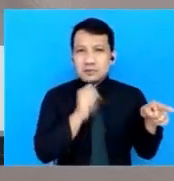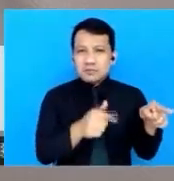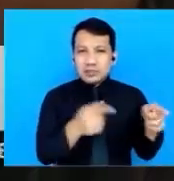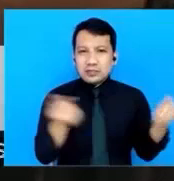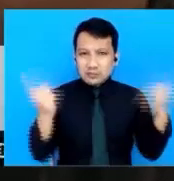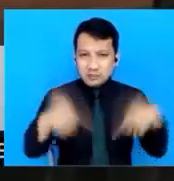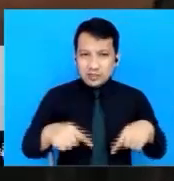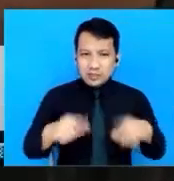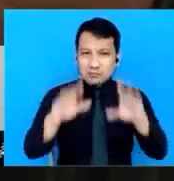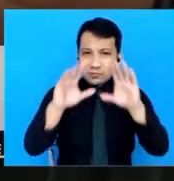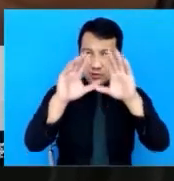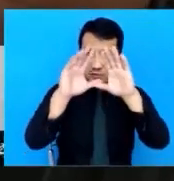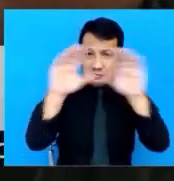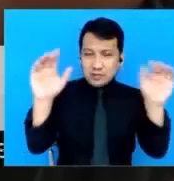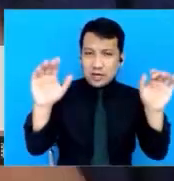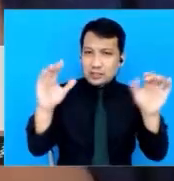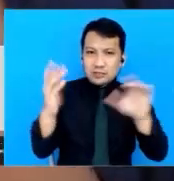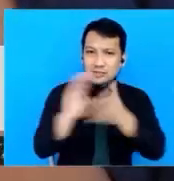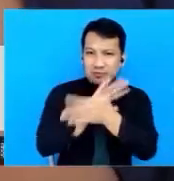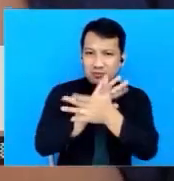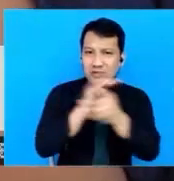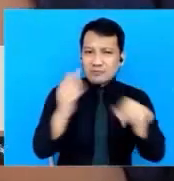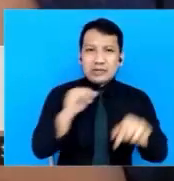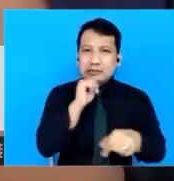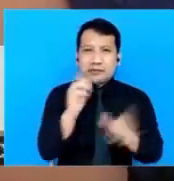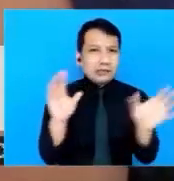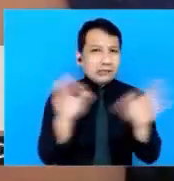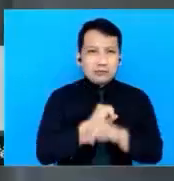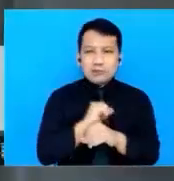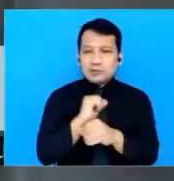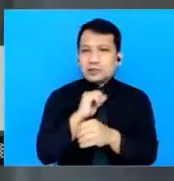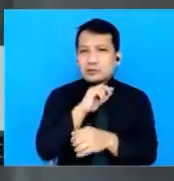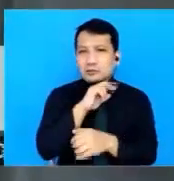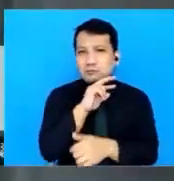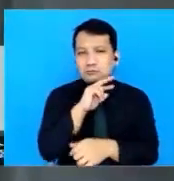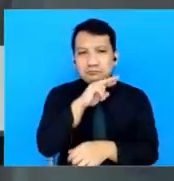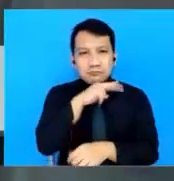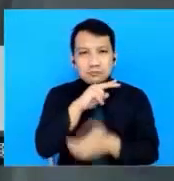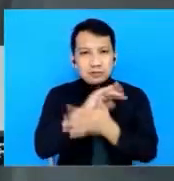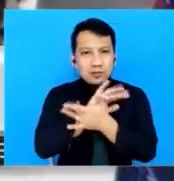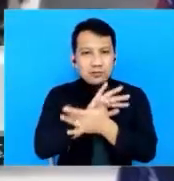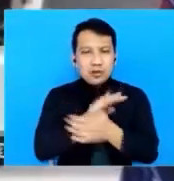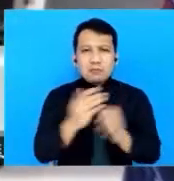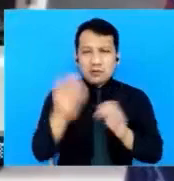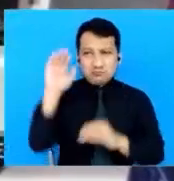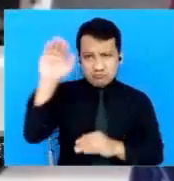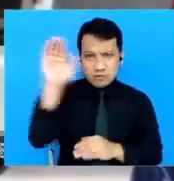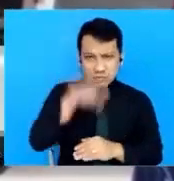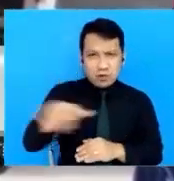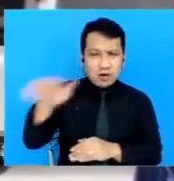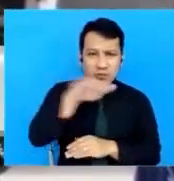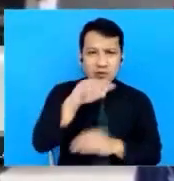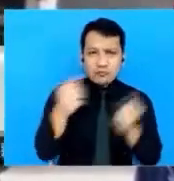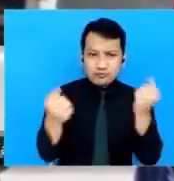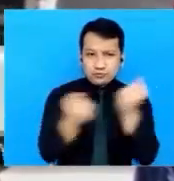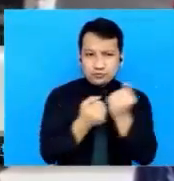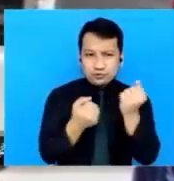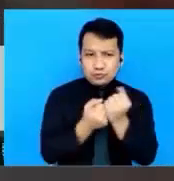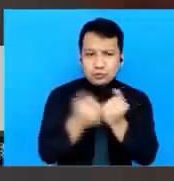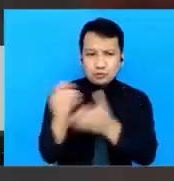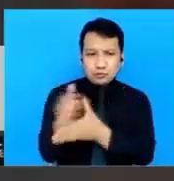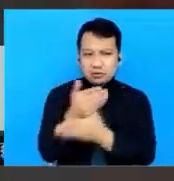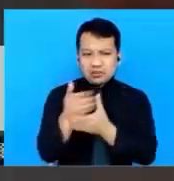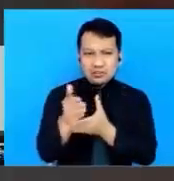pandemya hanggat hindi napupuksa ang virus sa pamamagitan ng bakuna. Kaya panawagan niya, suportahan ang vaccine sharing facility